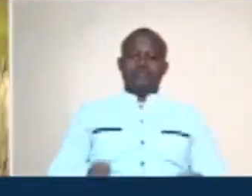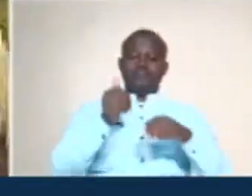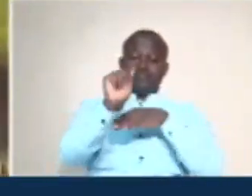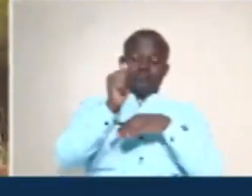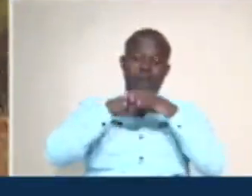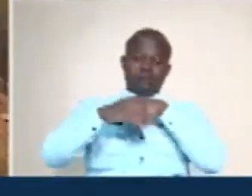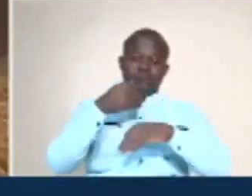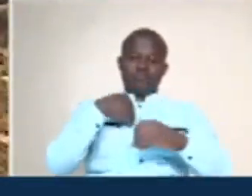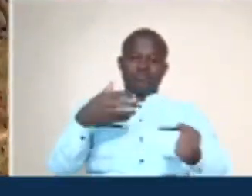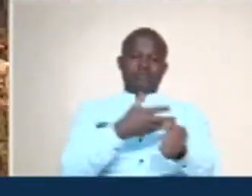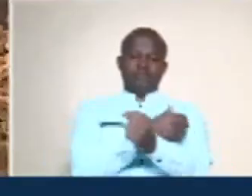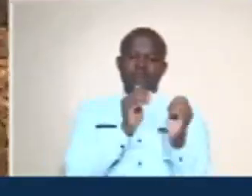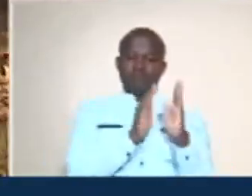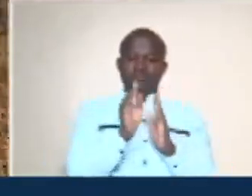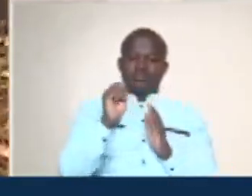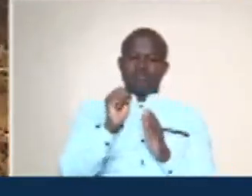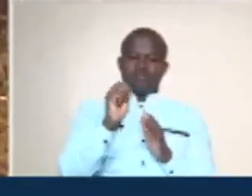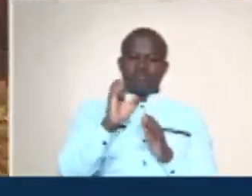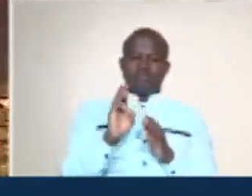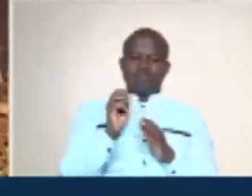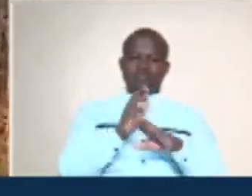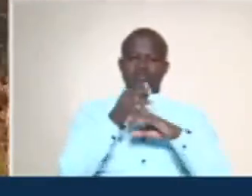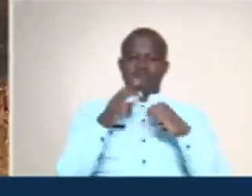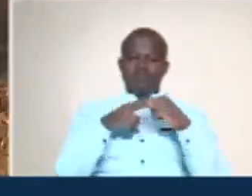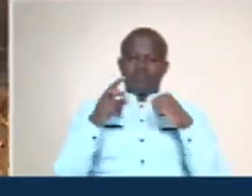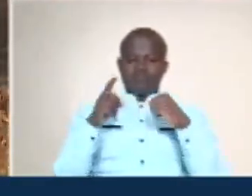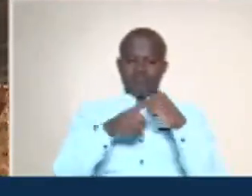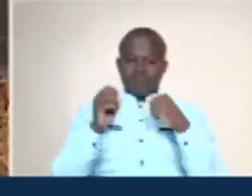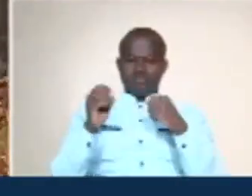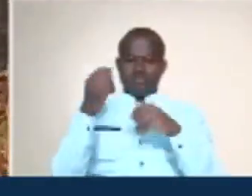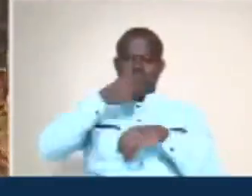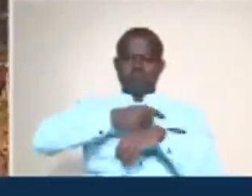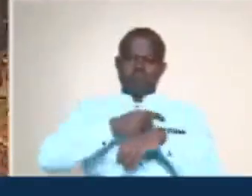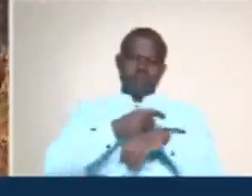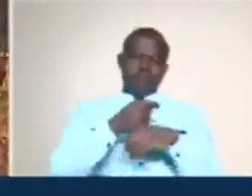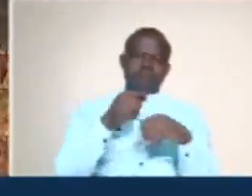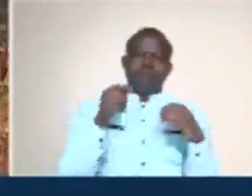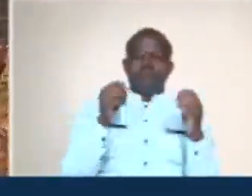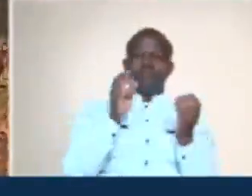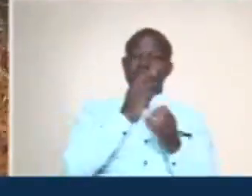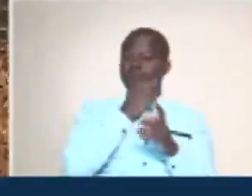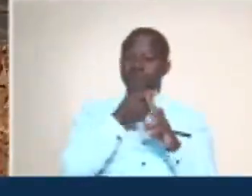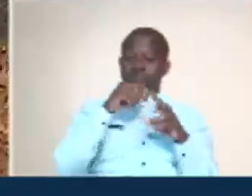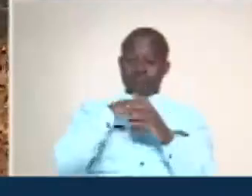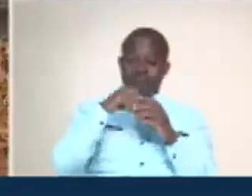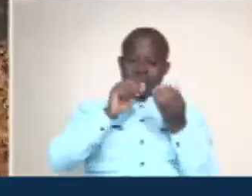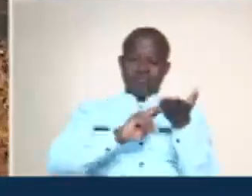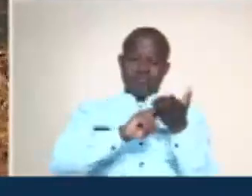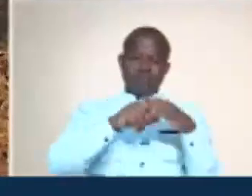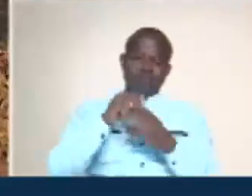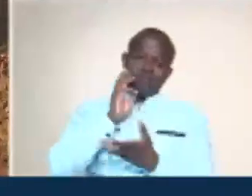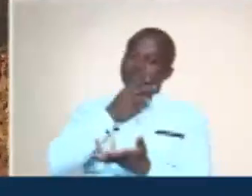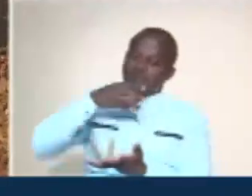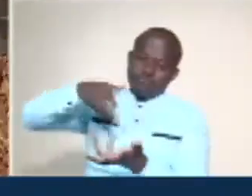ruzaba rufite ubushobozi bwo gutunganya metero kibe 600 ku munsi z'imyanda iva mu bwiherero aho amazi ayivamo ashobora gukoreshwa mu